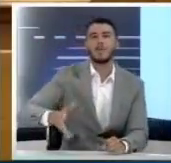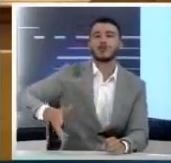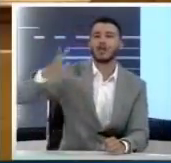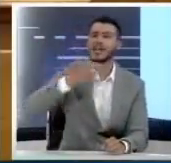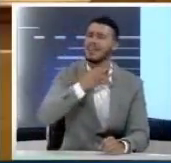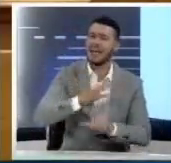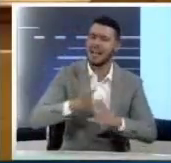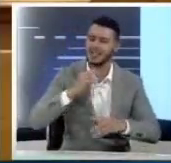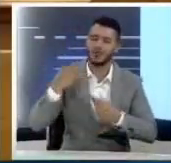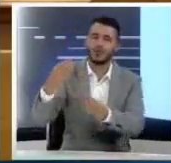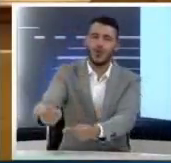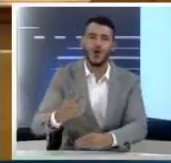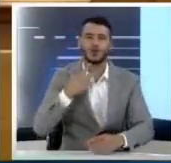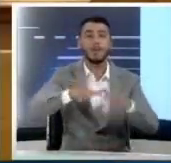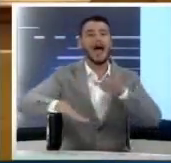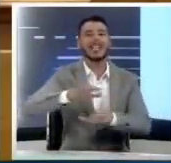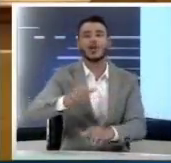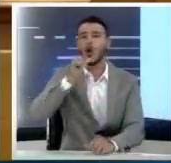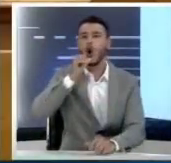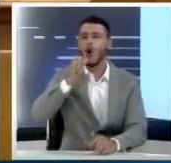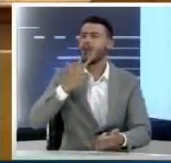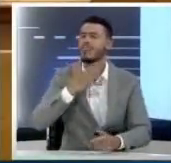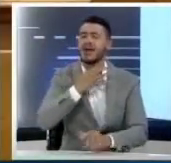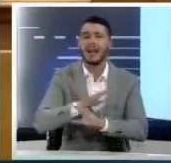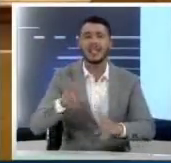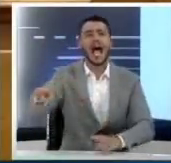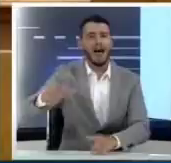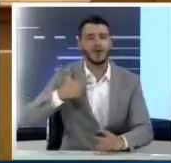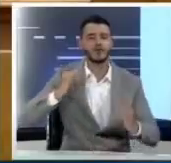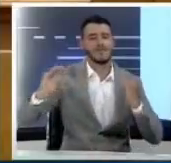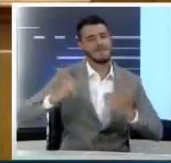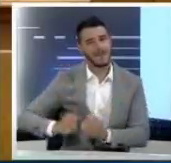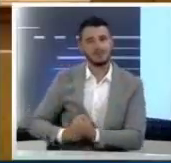φίλτρο. Μπορεί να μιλήσει υπέρ μας χωρίς το μαγικό φίλτρο, γιατί